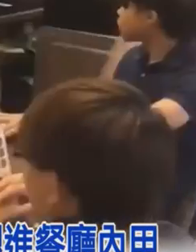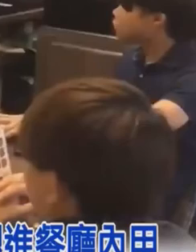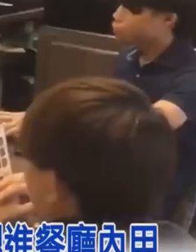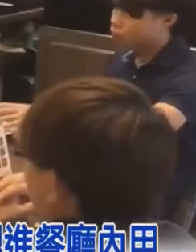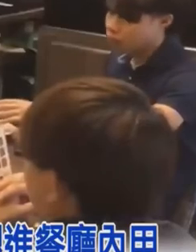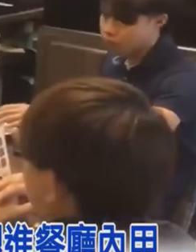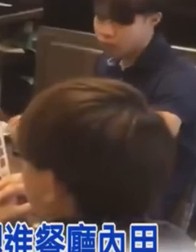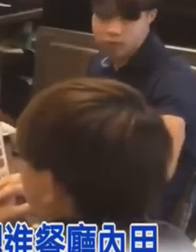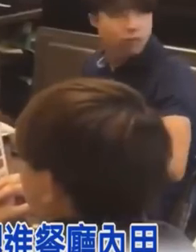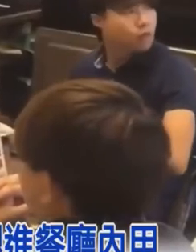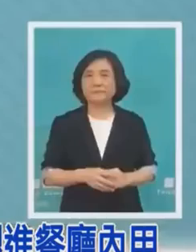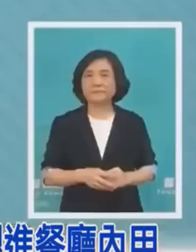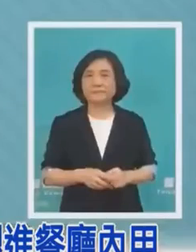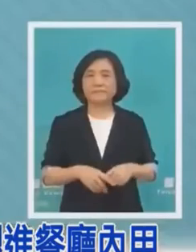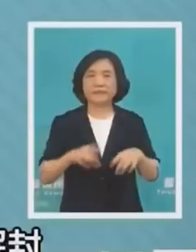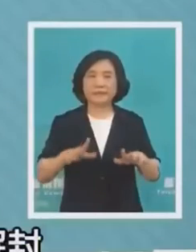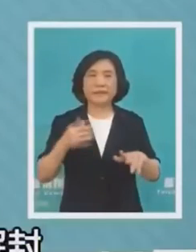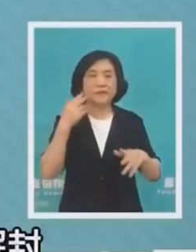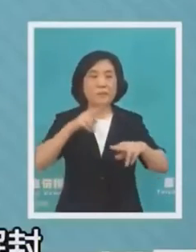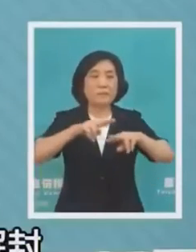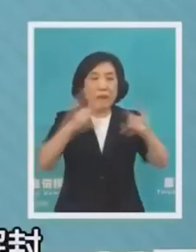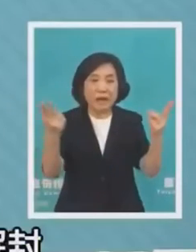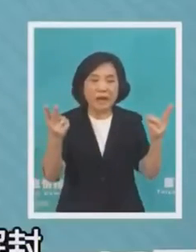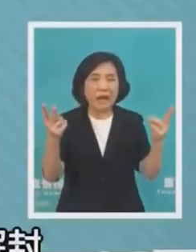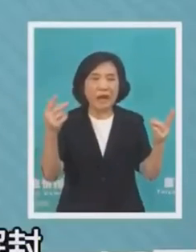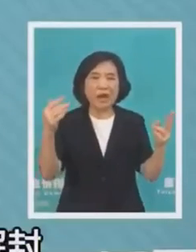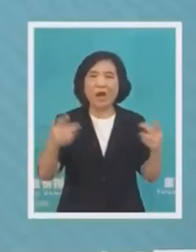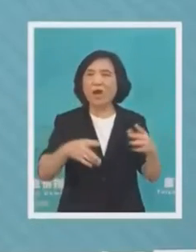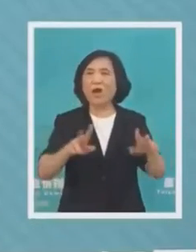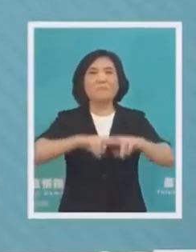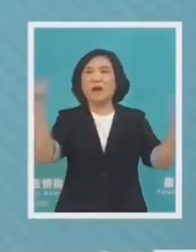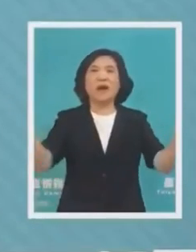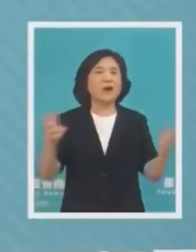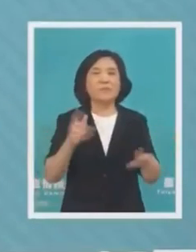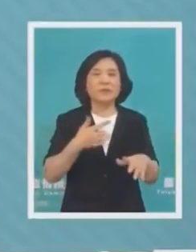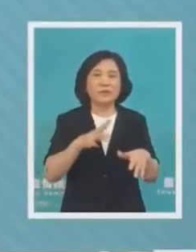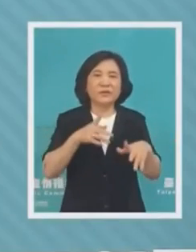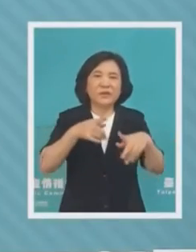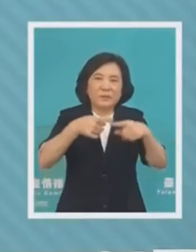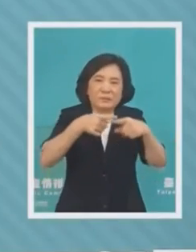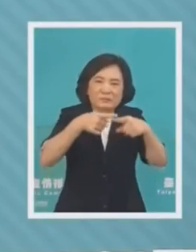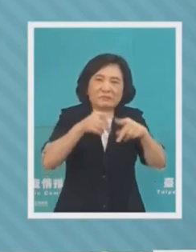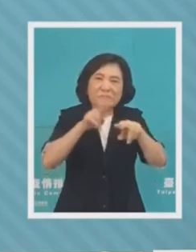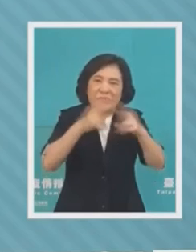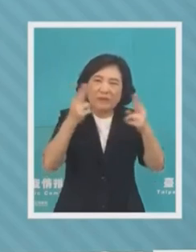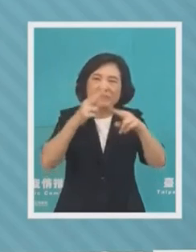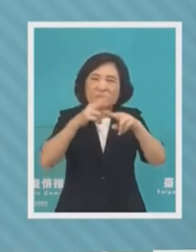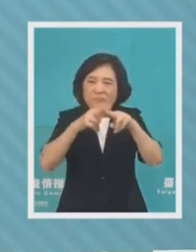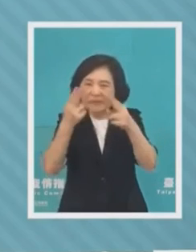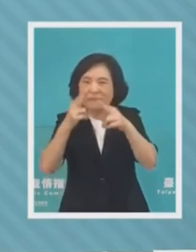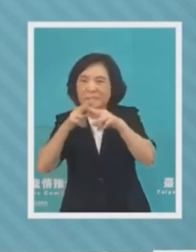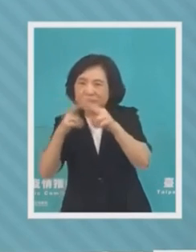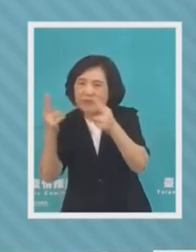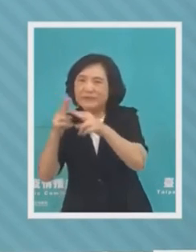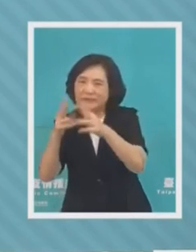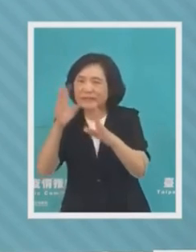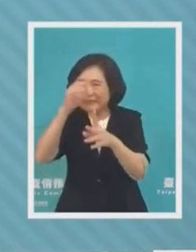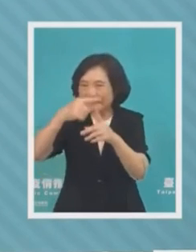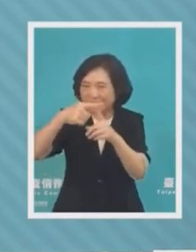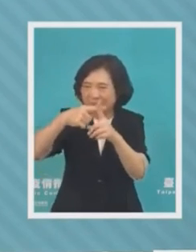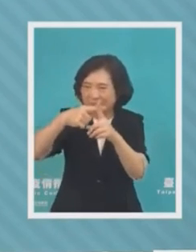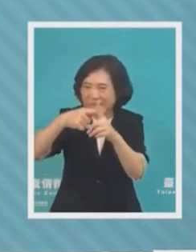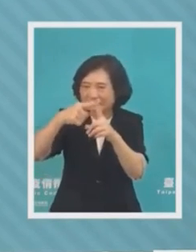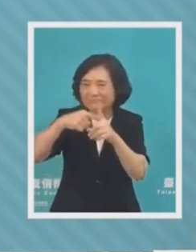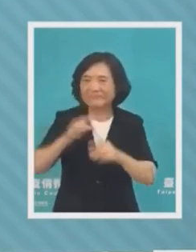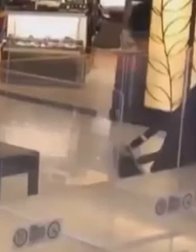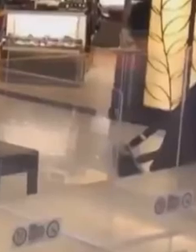用餐真的想太多。 解封也不会说一下突然解封了，还是会按照程度了。那还是如果按照